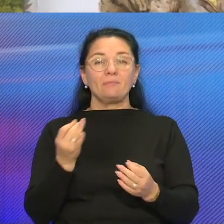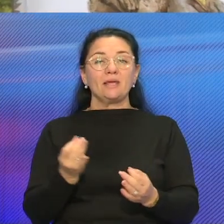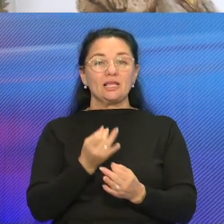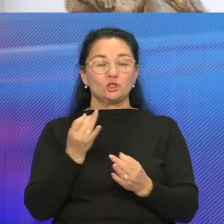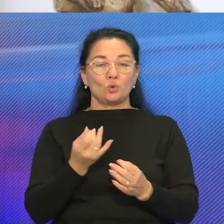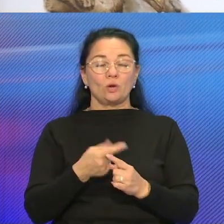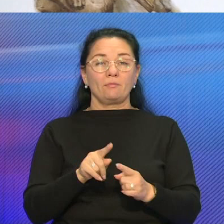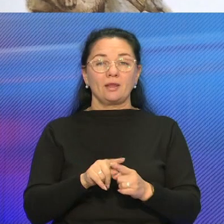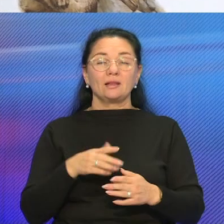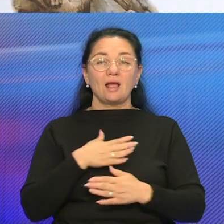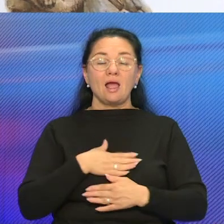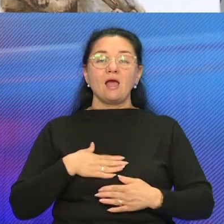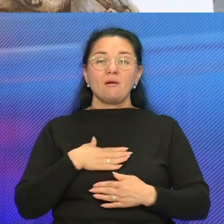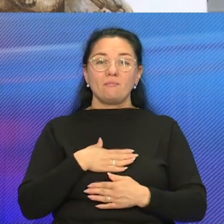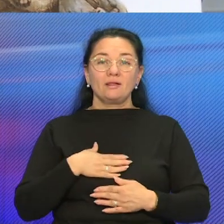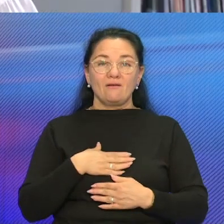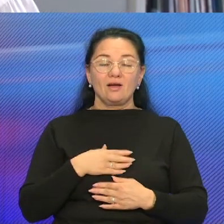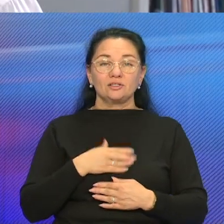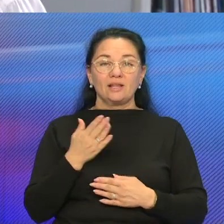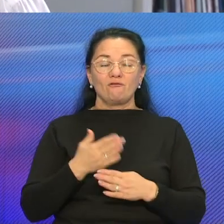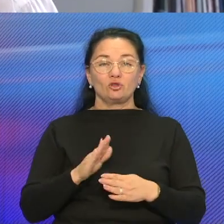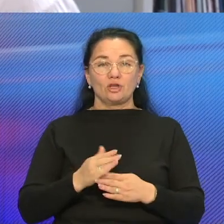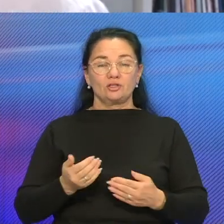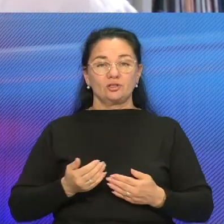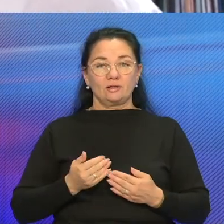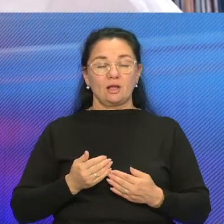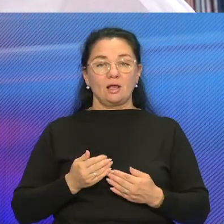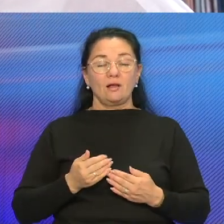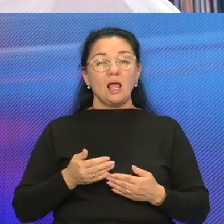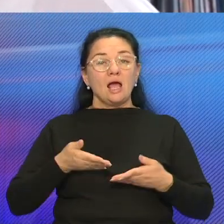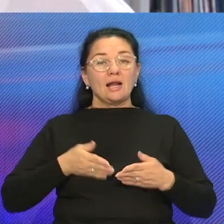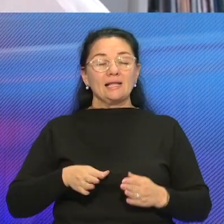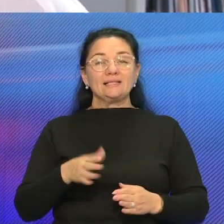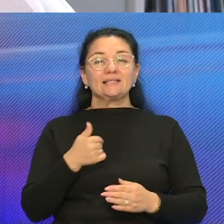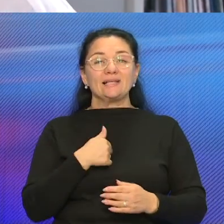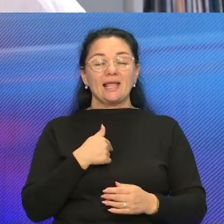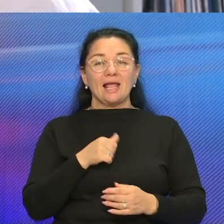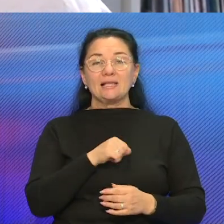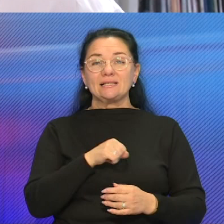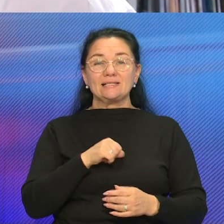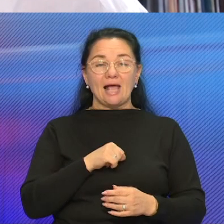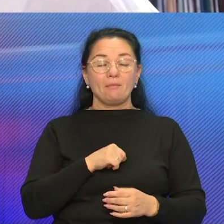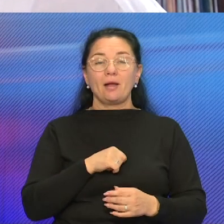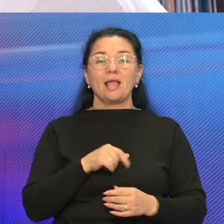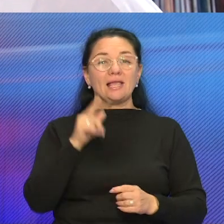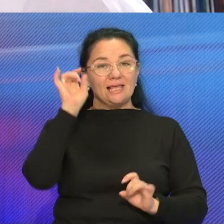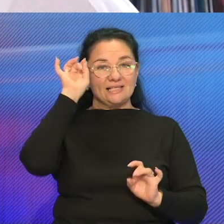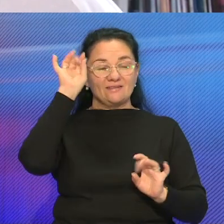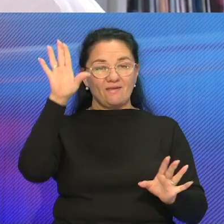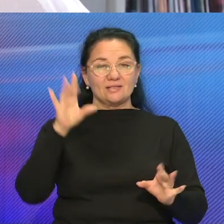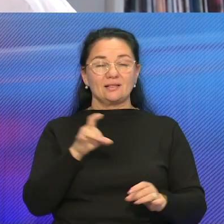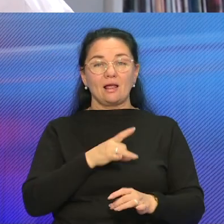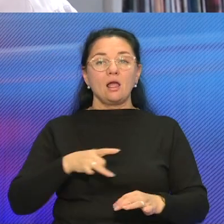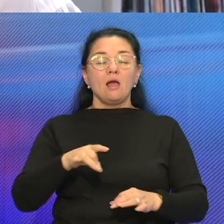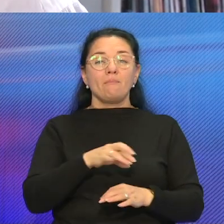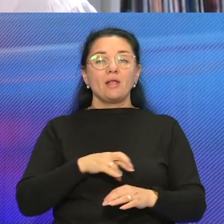заусёды была важной часткой его життя. Родом я из Узденского района, самознакомитого литературного района на Беларуси. Оттоль